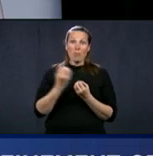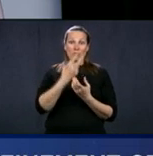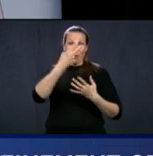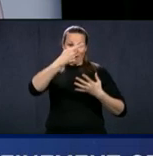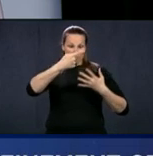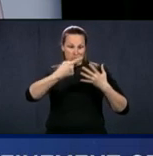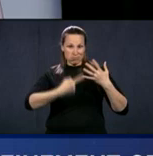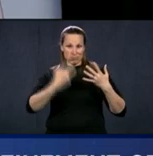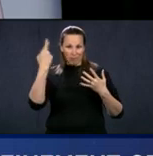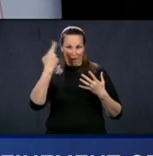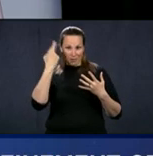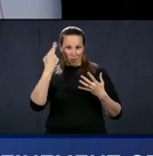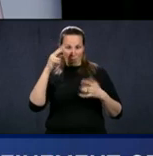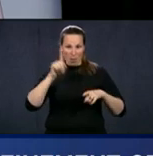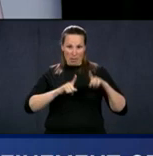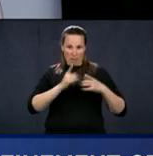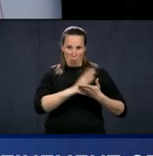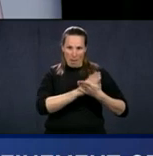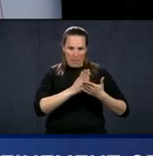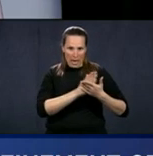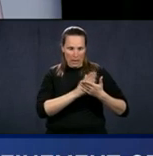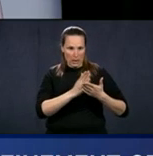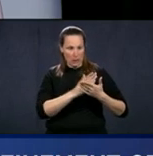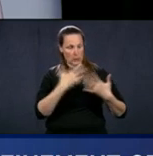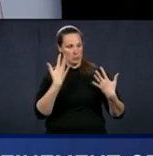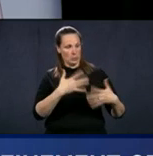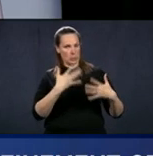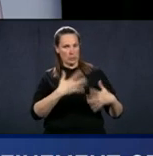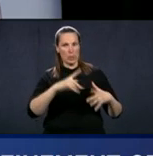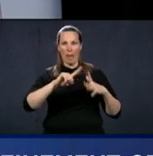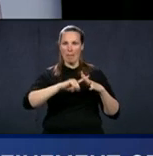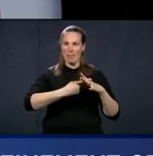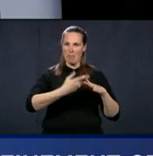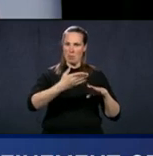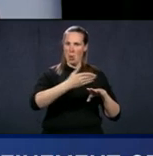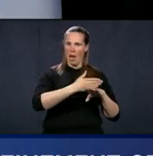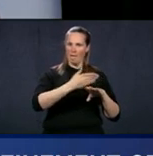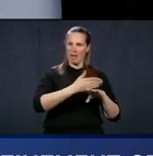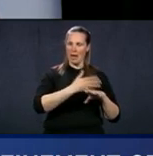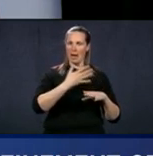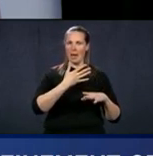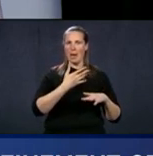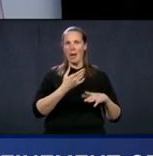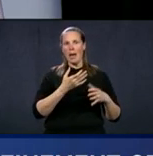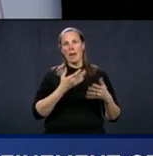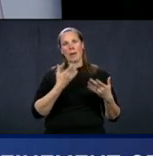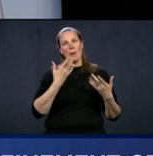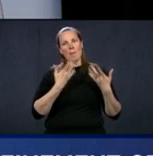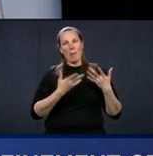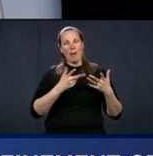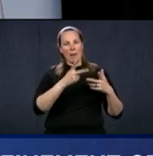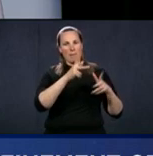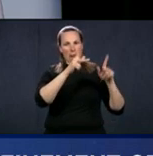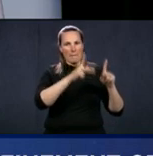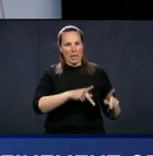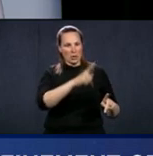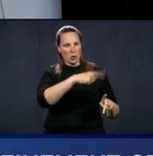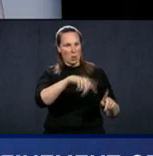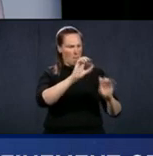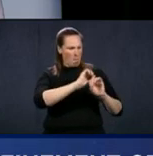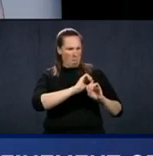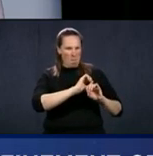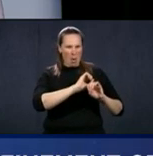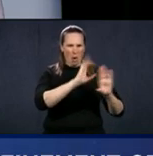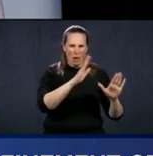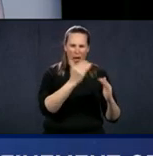des périodes où il y en a eu plus que d'autres aussi. Là, au début, il y a peut-être des gens... Il y a eu un petit délai peut-être avant que les gens comprennent que vraiment, il y a